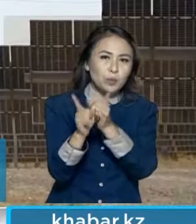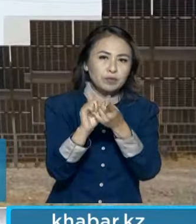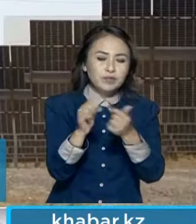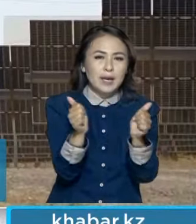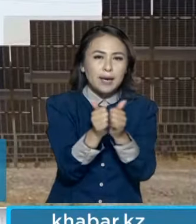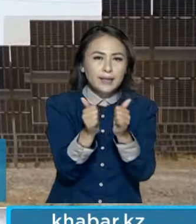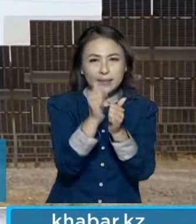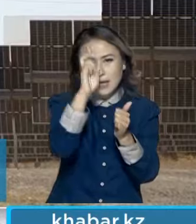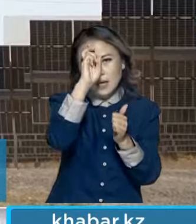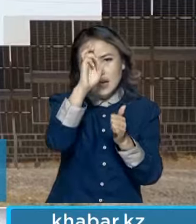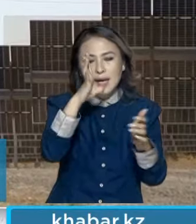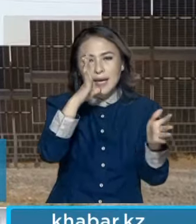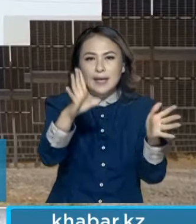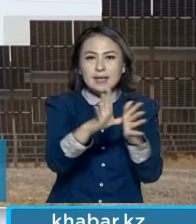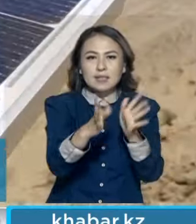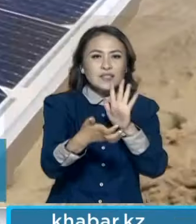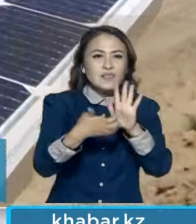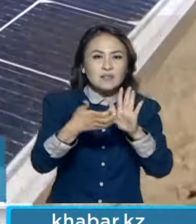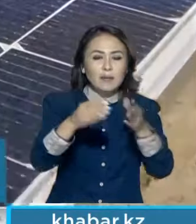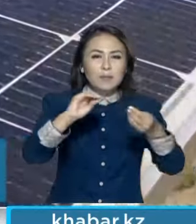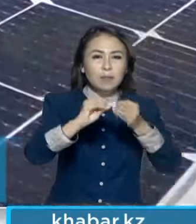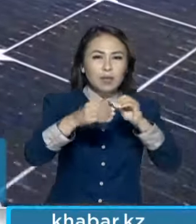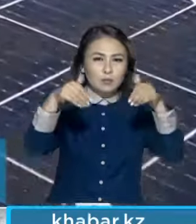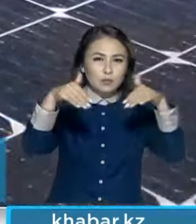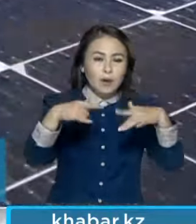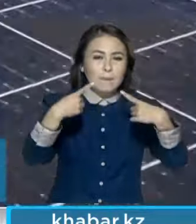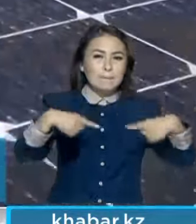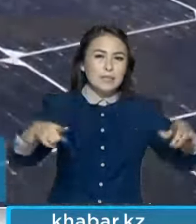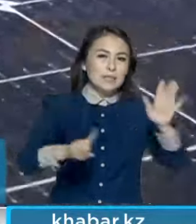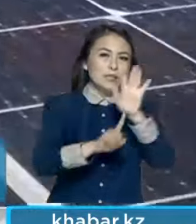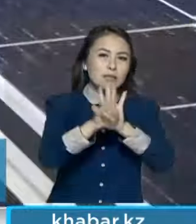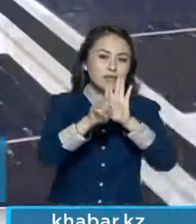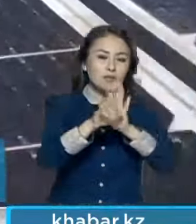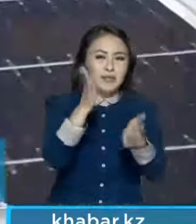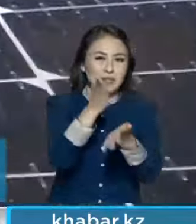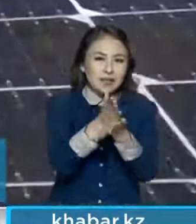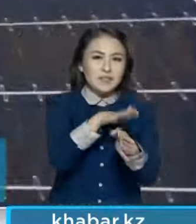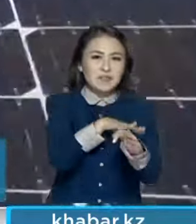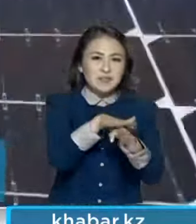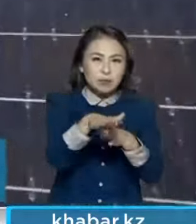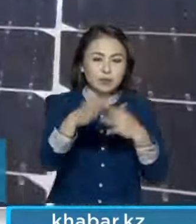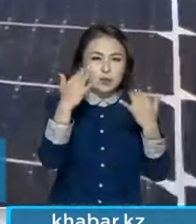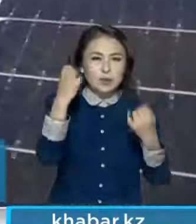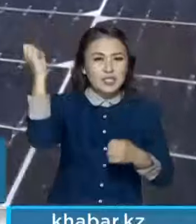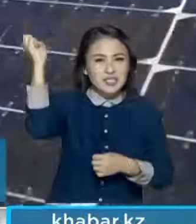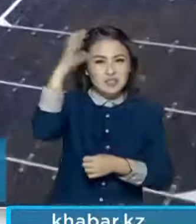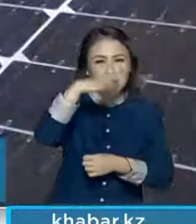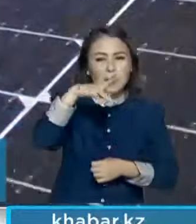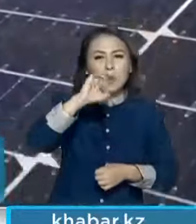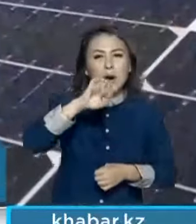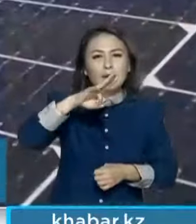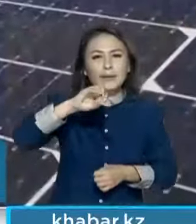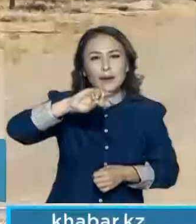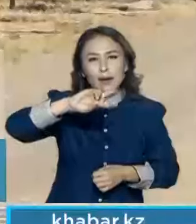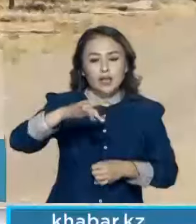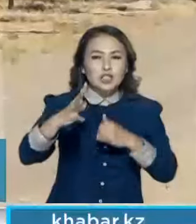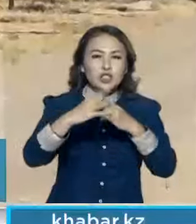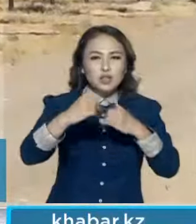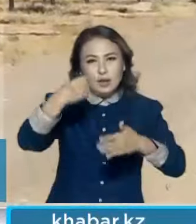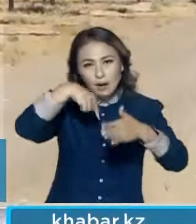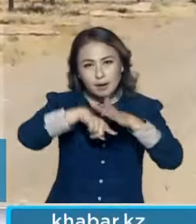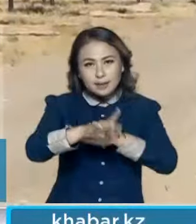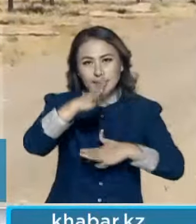елде электр энергиясының тапшылығын шешуге бағытталған басқа да бастамалар іске асырылып жатыр. Соның бірі күн панельдерін орнату және жел электр